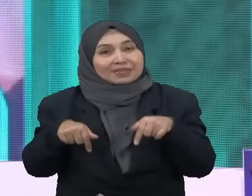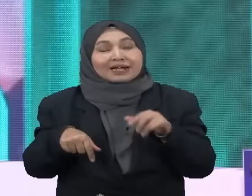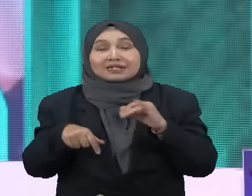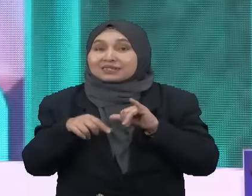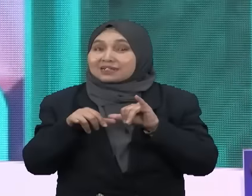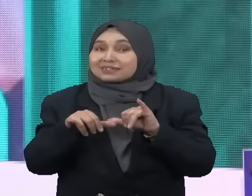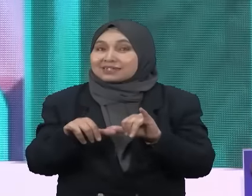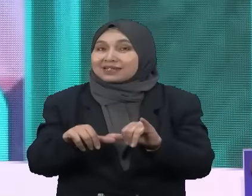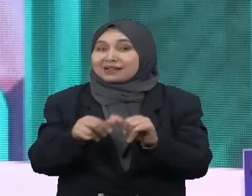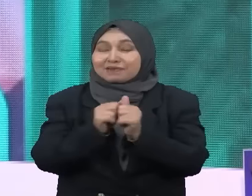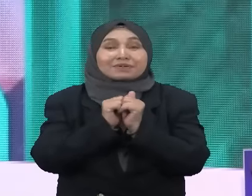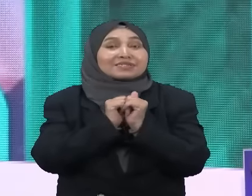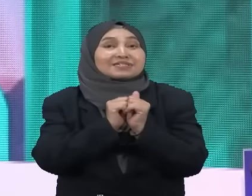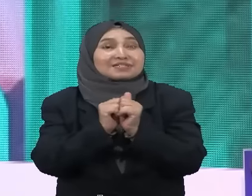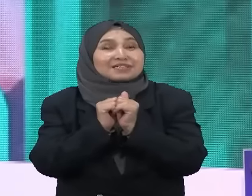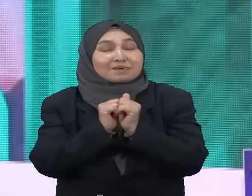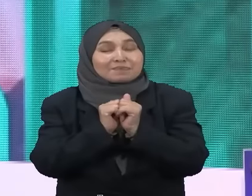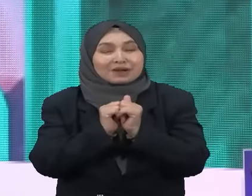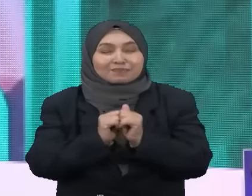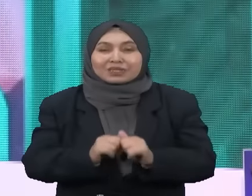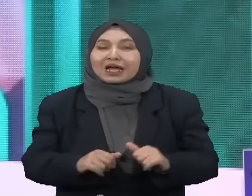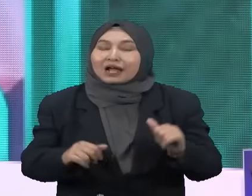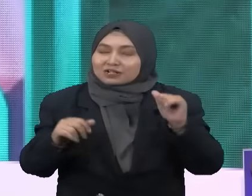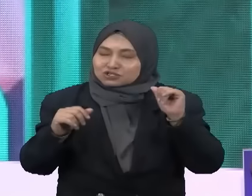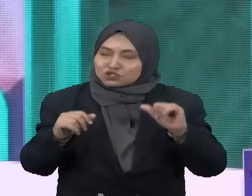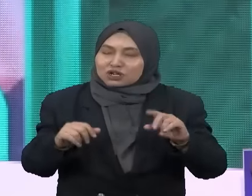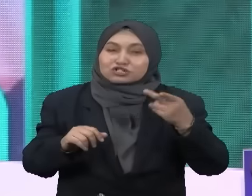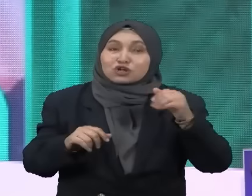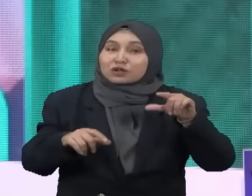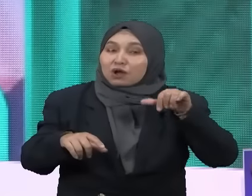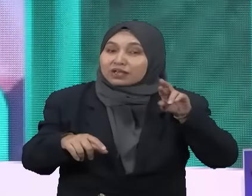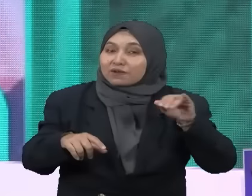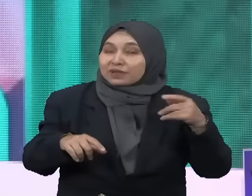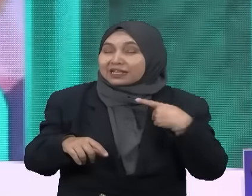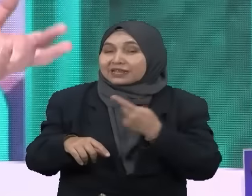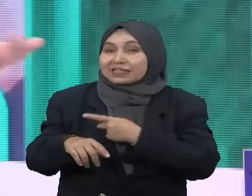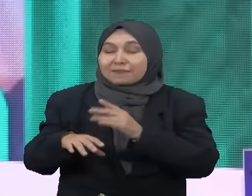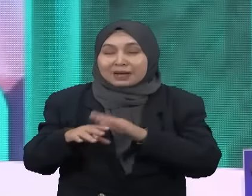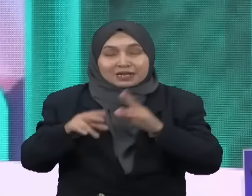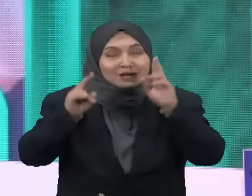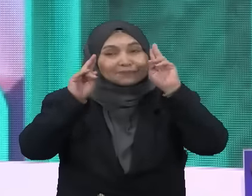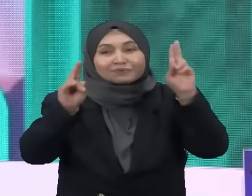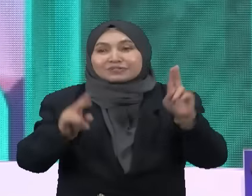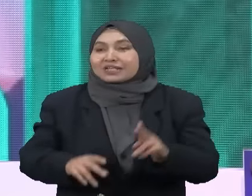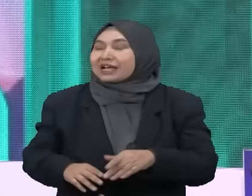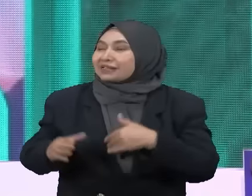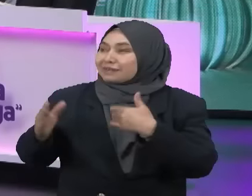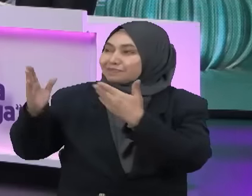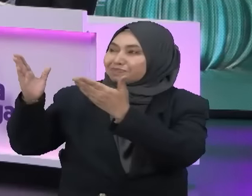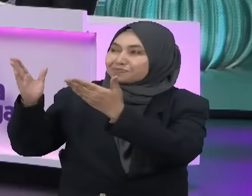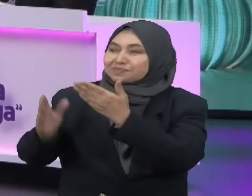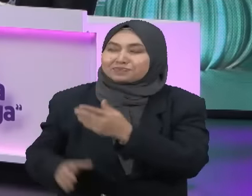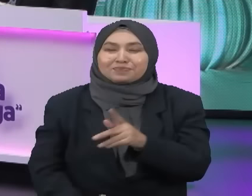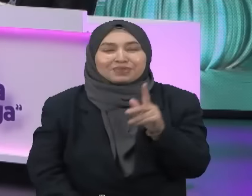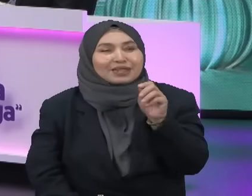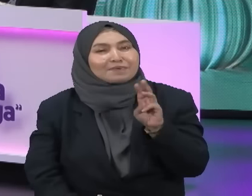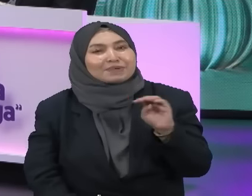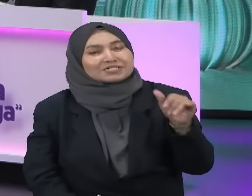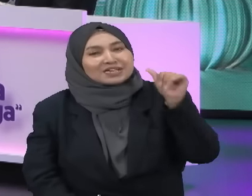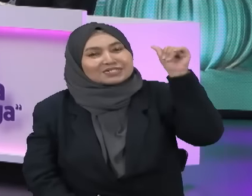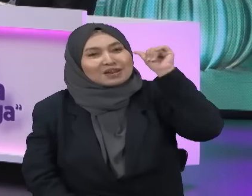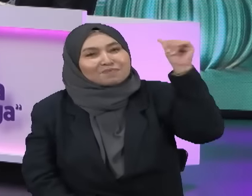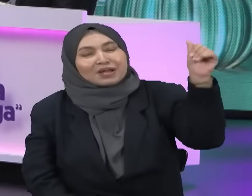masih lagi ditemani oleh Syekhul Qurra kita, iaitu qari kita pada hari ini, Al-Fadil Ustaz Tirmizi. Assalamualaikum